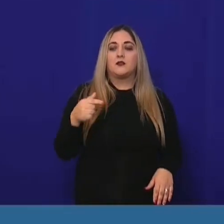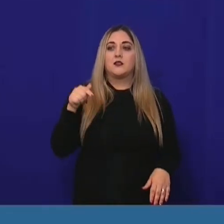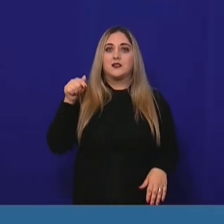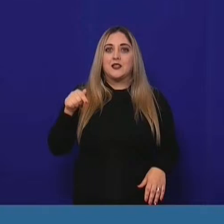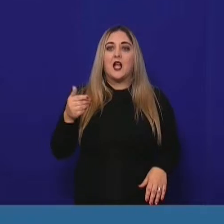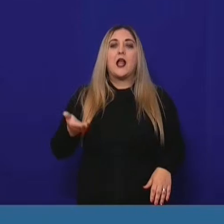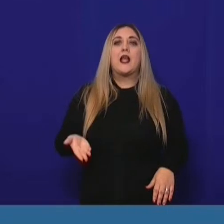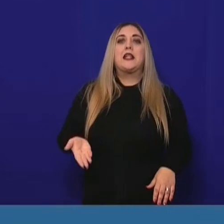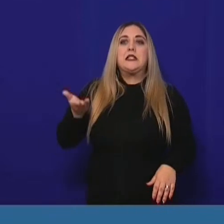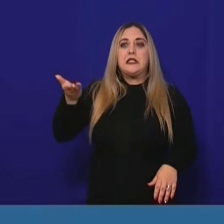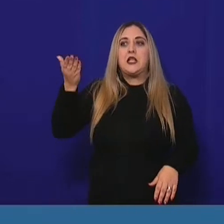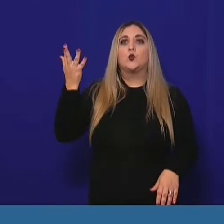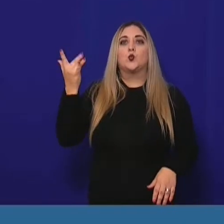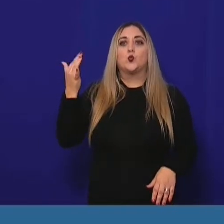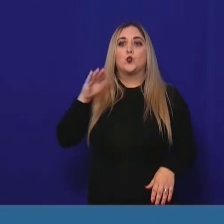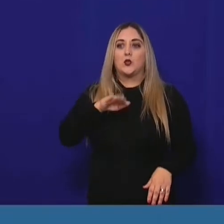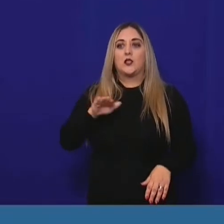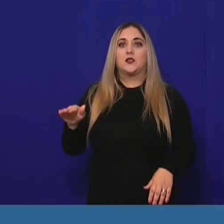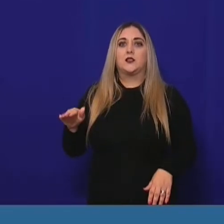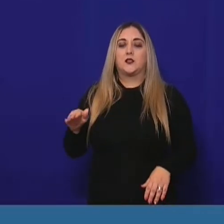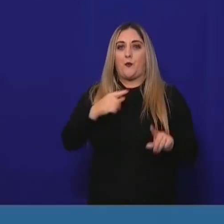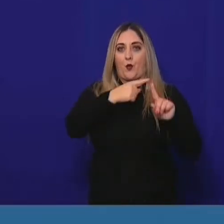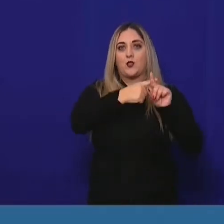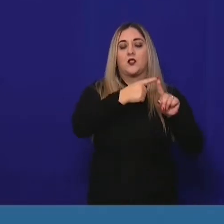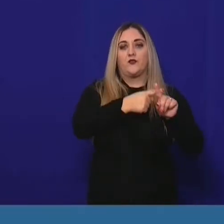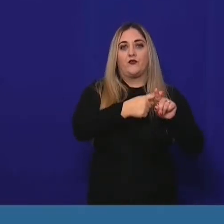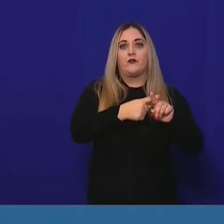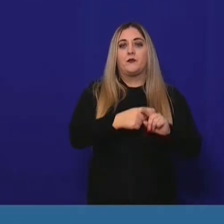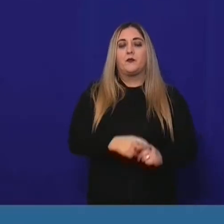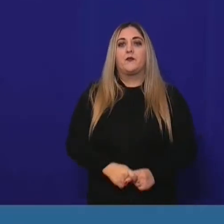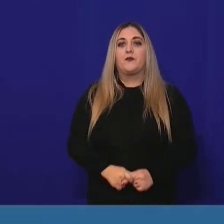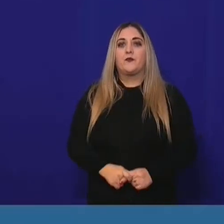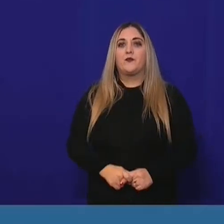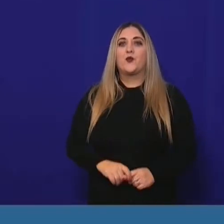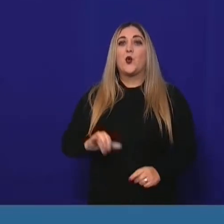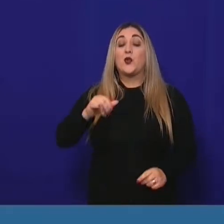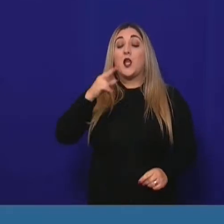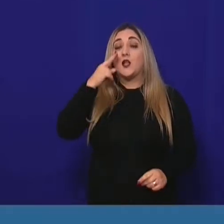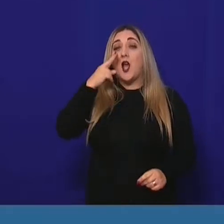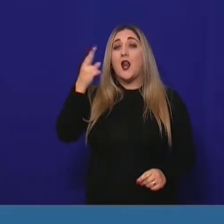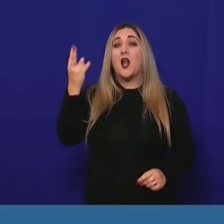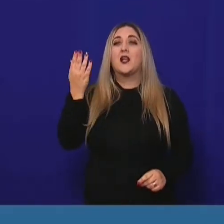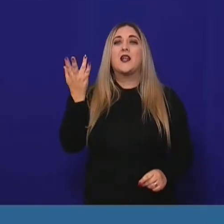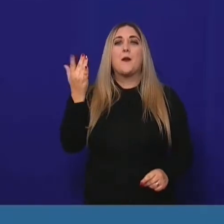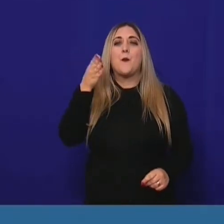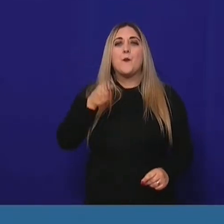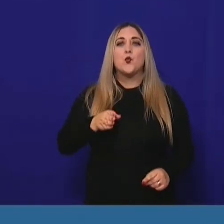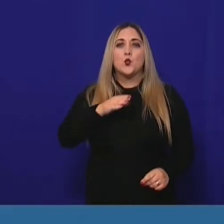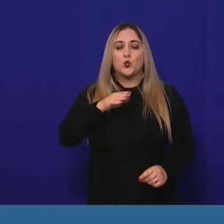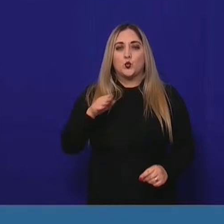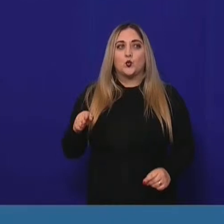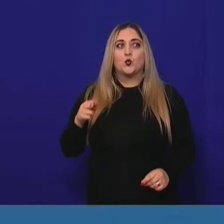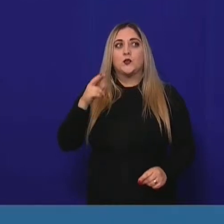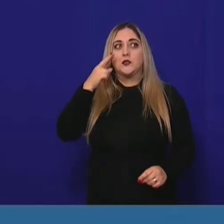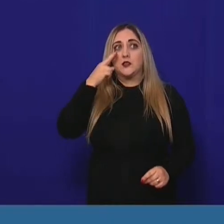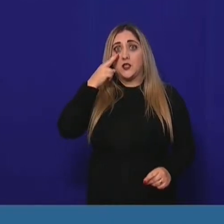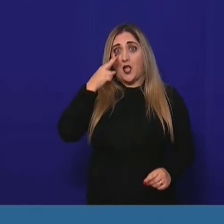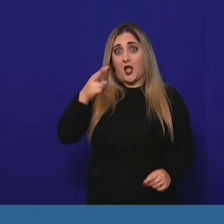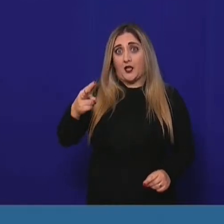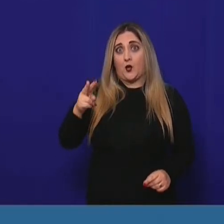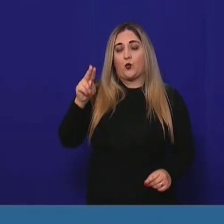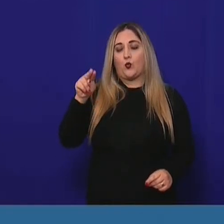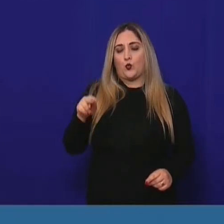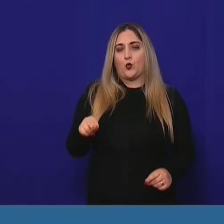huma l-maġġor parti tal-każijiet. U jekk inħarsu lejn il-mortalità, hemmhekk qegħdin naraw li bħala